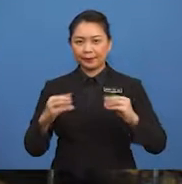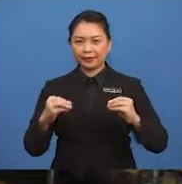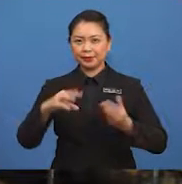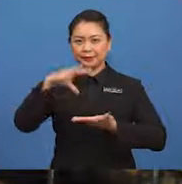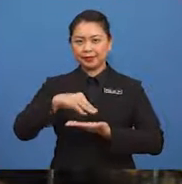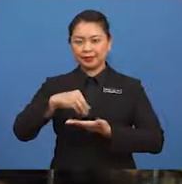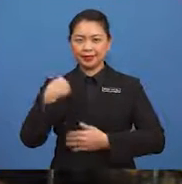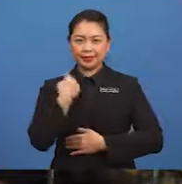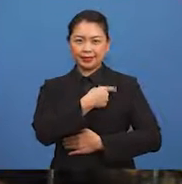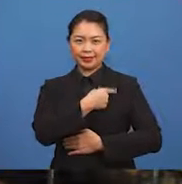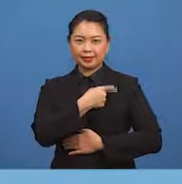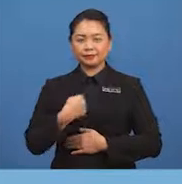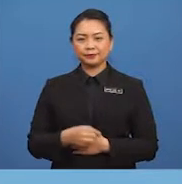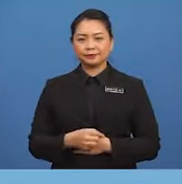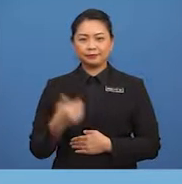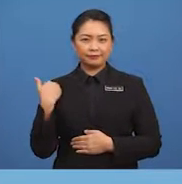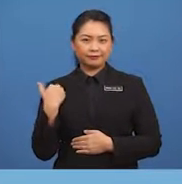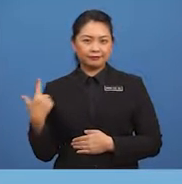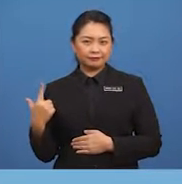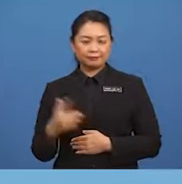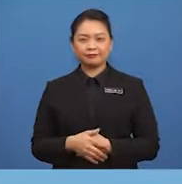pembelajaran hari ini adalah